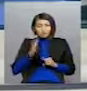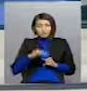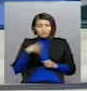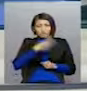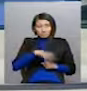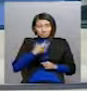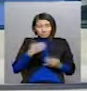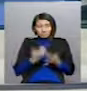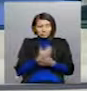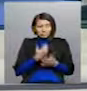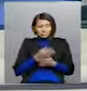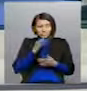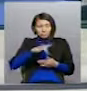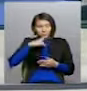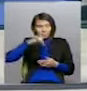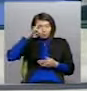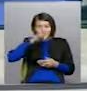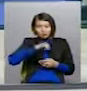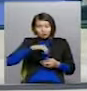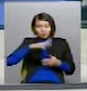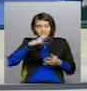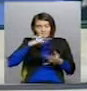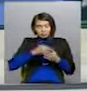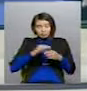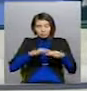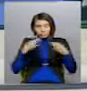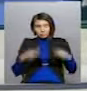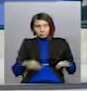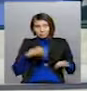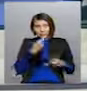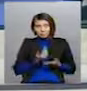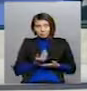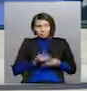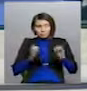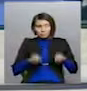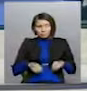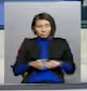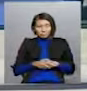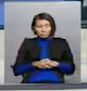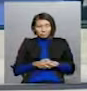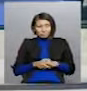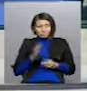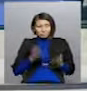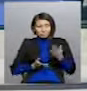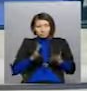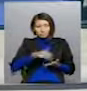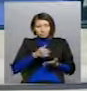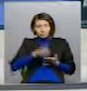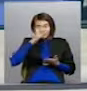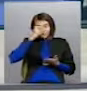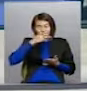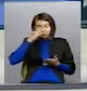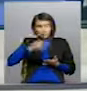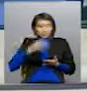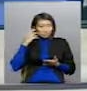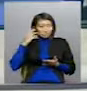құжат қазақстандықтардың өз отанында жайлы да бақуатты өмір сүруіне арналып отыр. Елбасы жолдауын ойып тыңдаған өңір